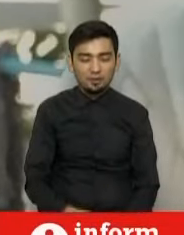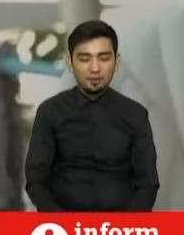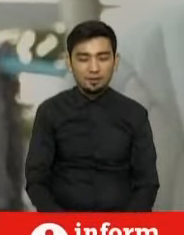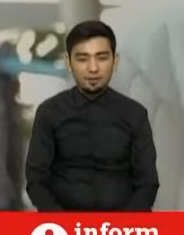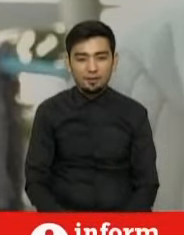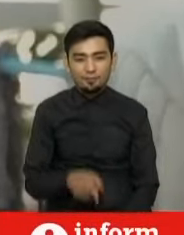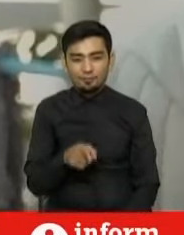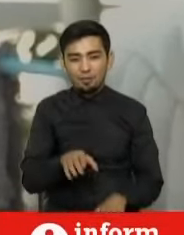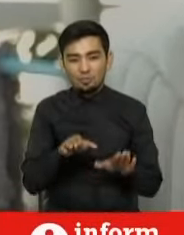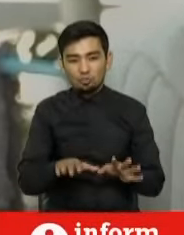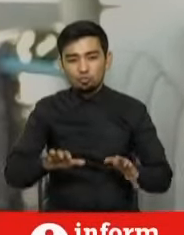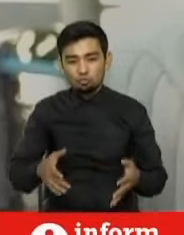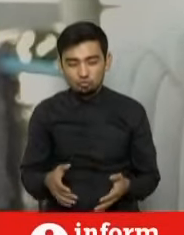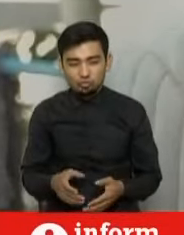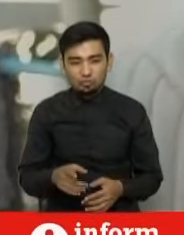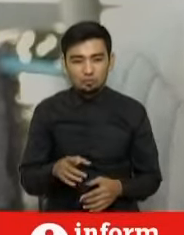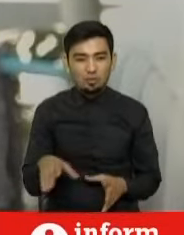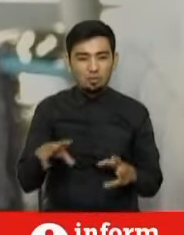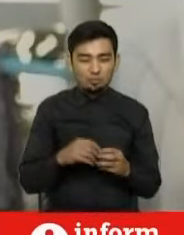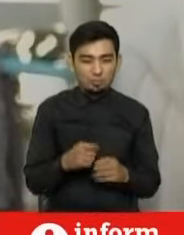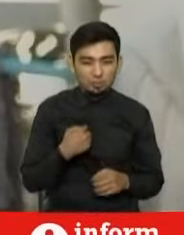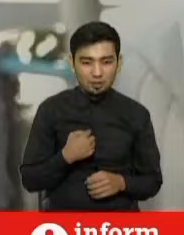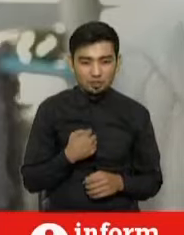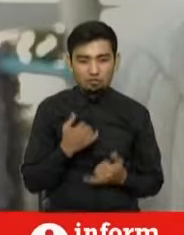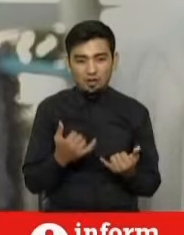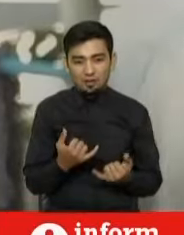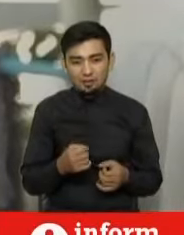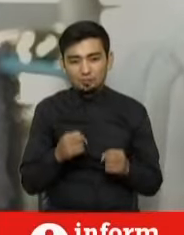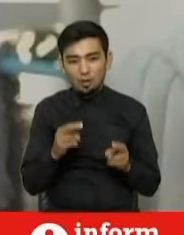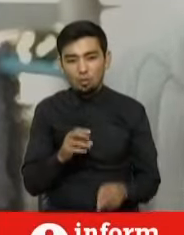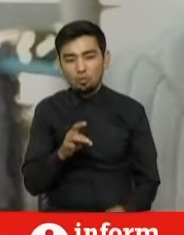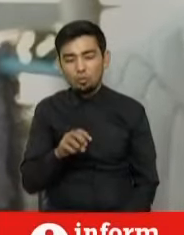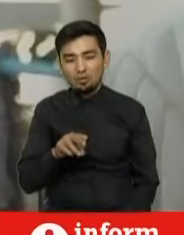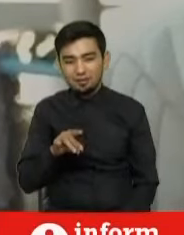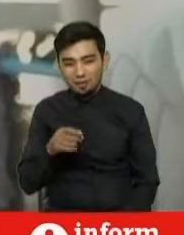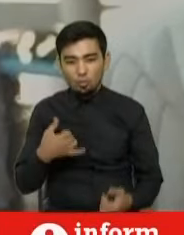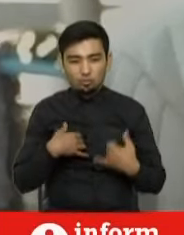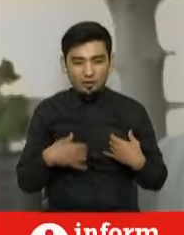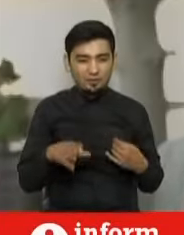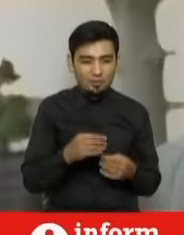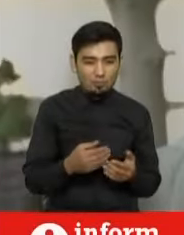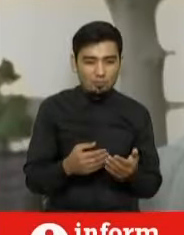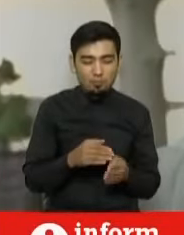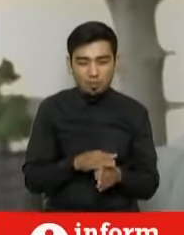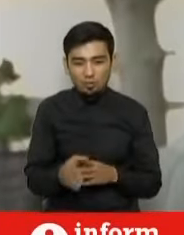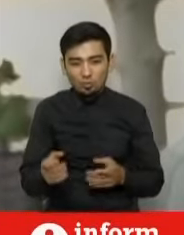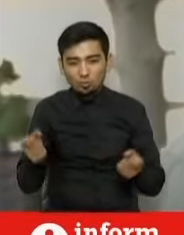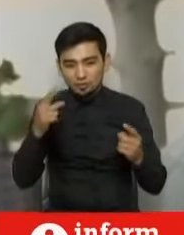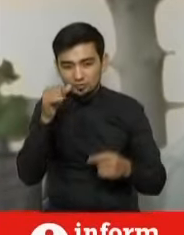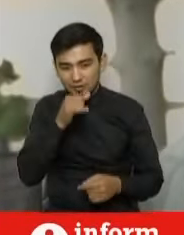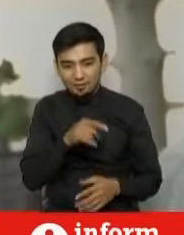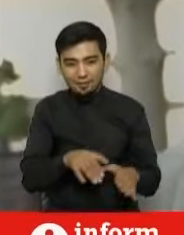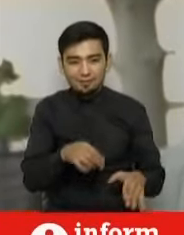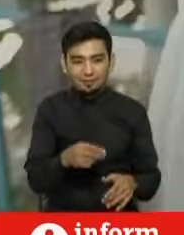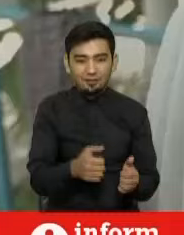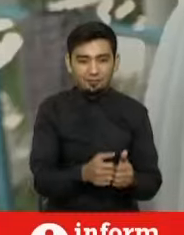Оқиға орындағы жағдай орын алғанда туралы біз қазір құрылтайшыларынан да тәрбиешілерінен де толық ақпарат ала алмайтын. Бірақ енді балабақшаның ауласында орын